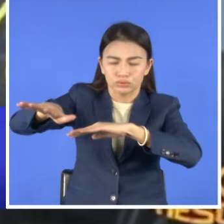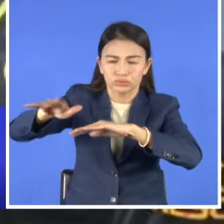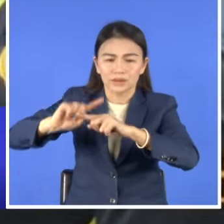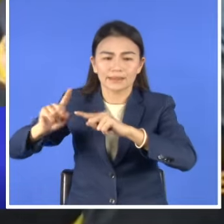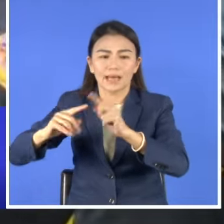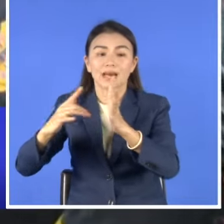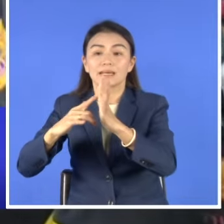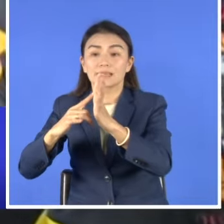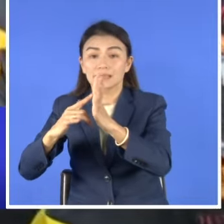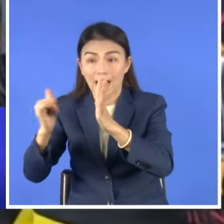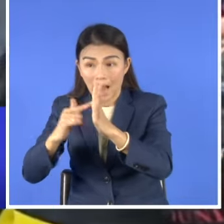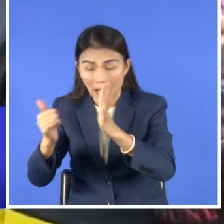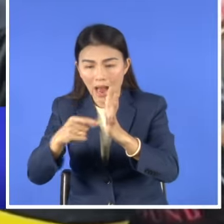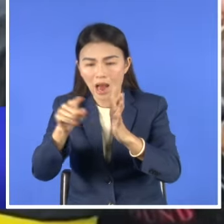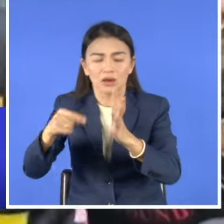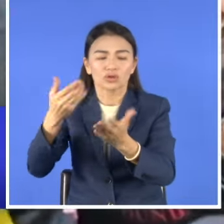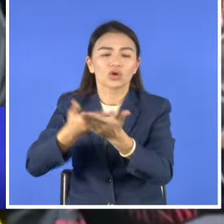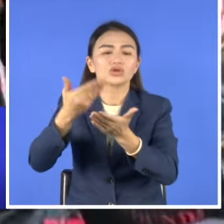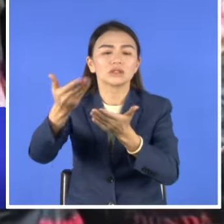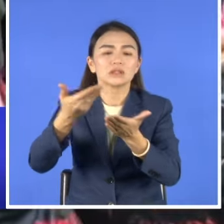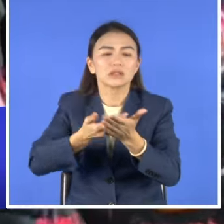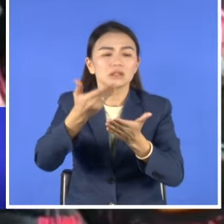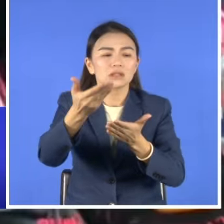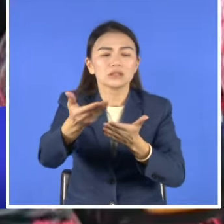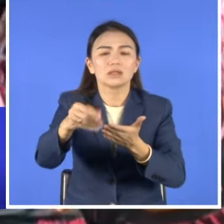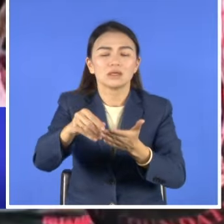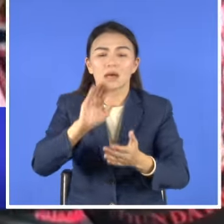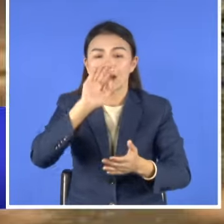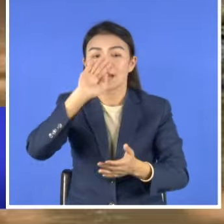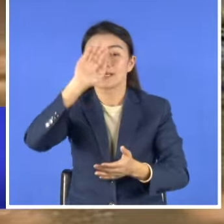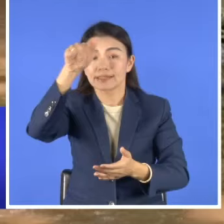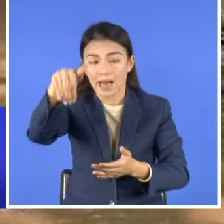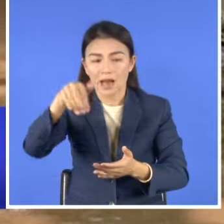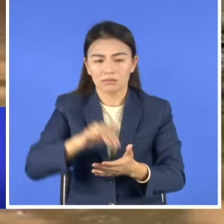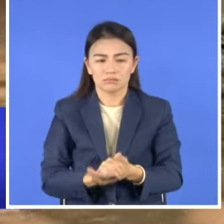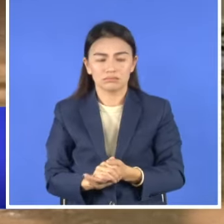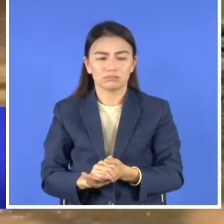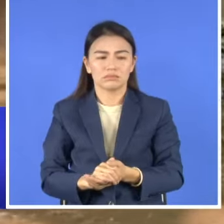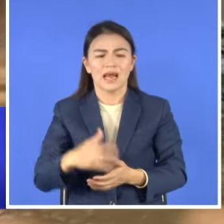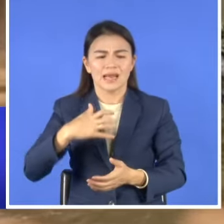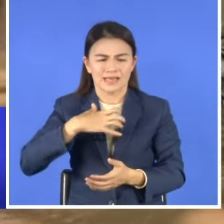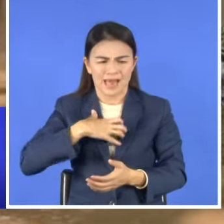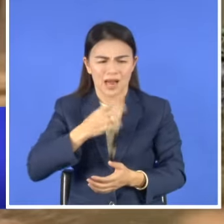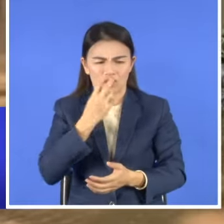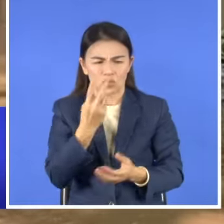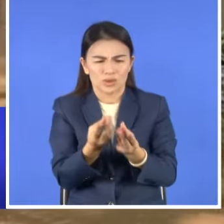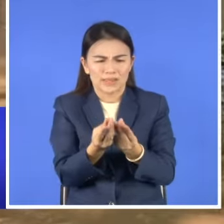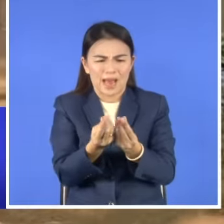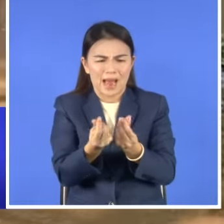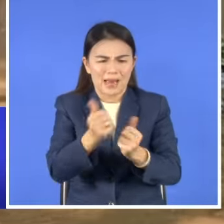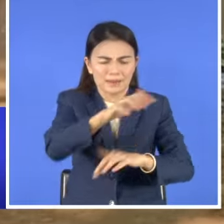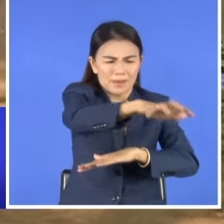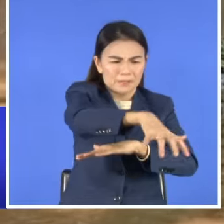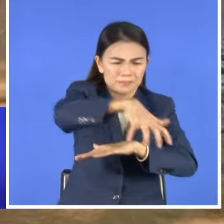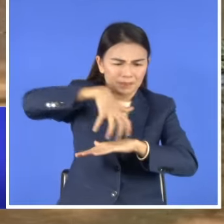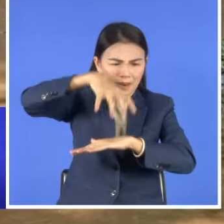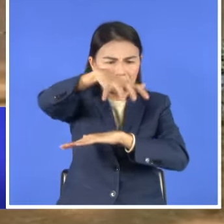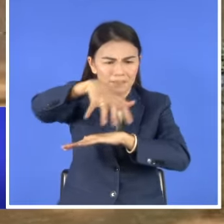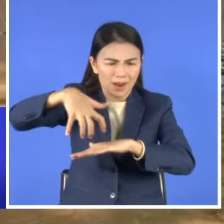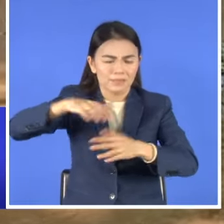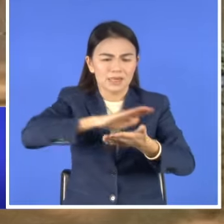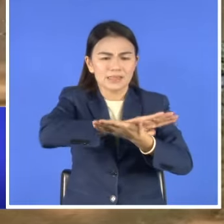เพราะว่าเป็นช้างพิการแล้วก็ช้างป่วยตอนนี้สิ่งที่ต้องการมากที่สุดคือเครื่องจักรเข้ามาตักโคลนและปรับถนนเข้าไปทำความสะอาด